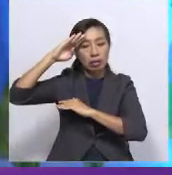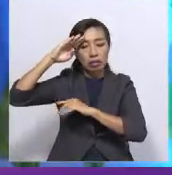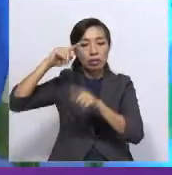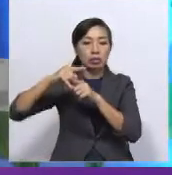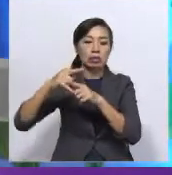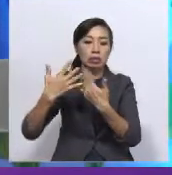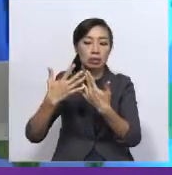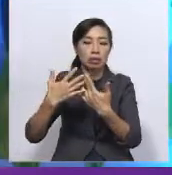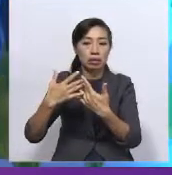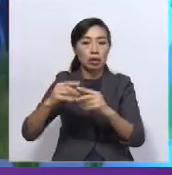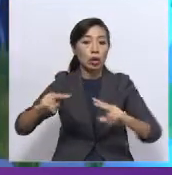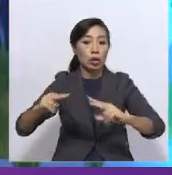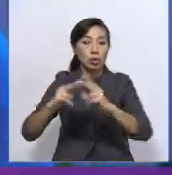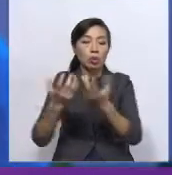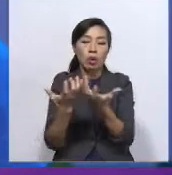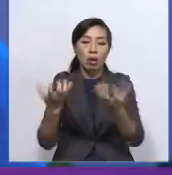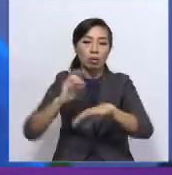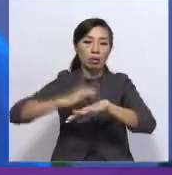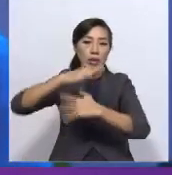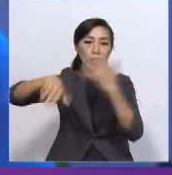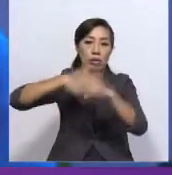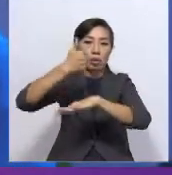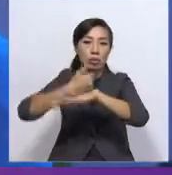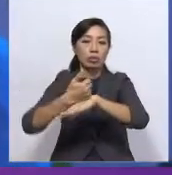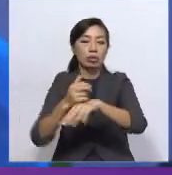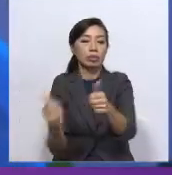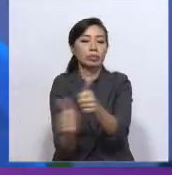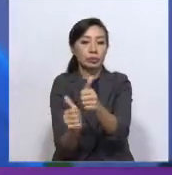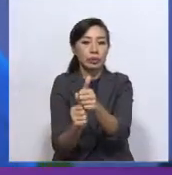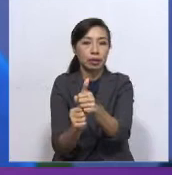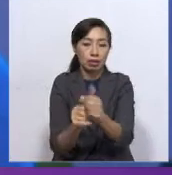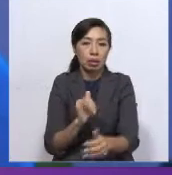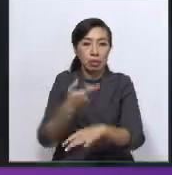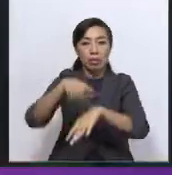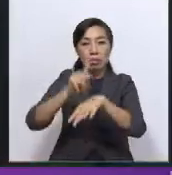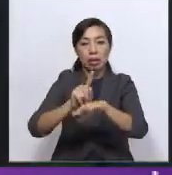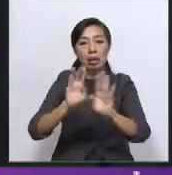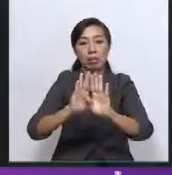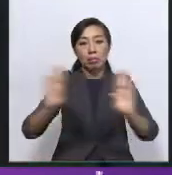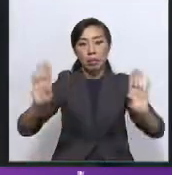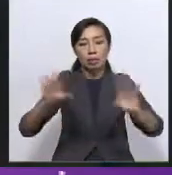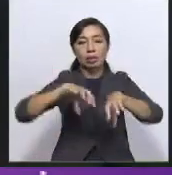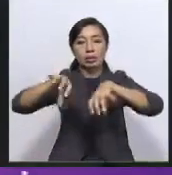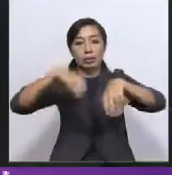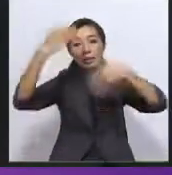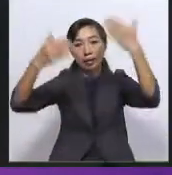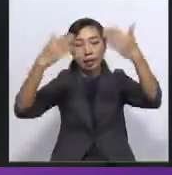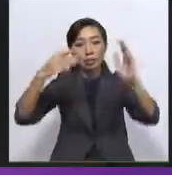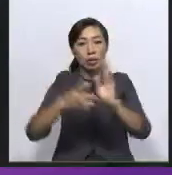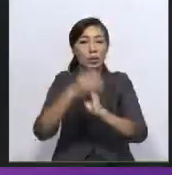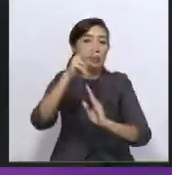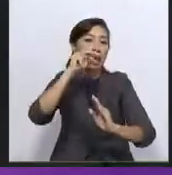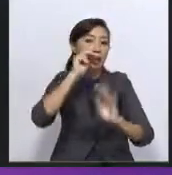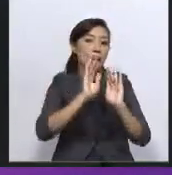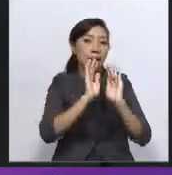ช่วยรัฐมนตรีว่าการกระทรวงทรัพยากรธรรมชาติและสิ่งแวดล้อมก็ได้เดินทางมาเป็นประธานครับเปิดการจัดงานเนื่องในสัปดาห์อนุรักษ์ท